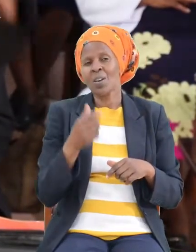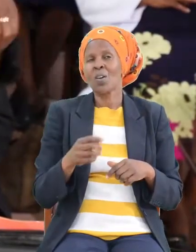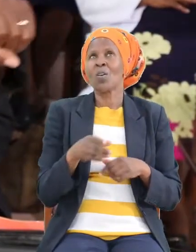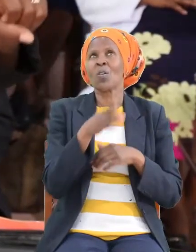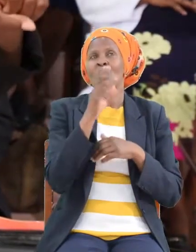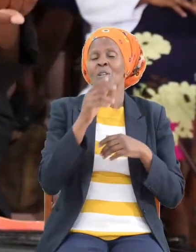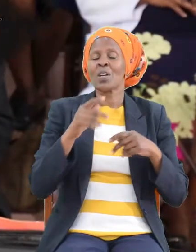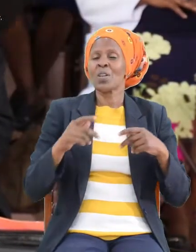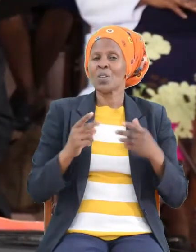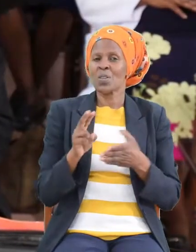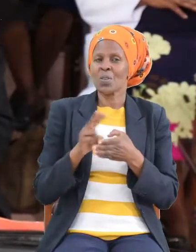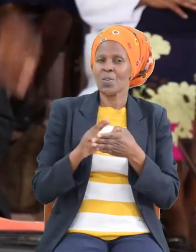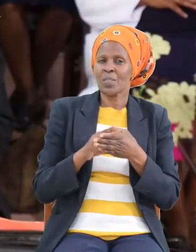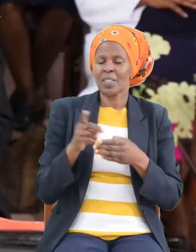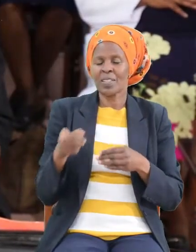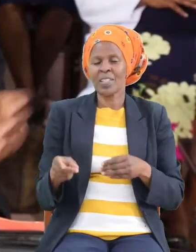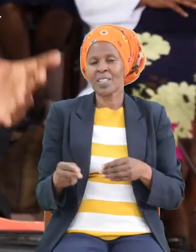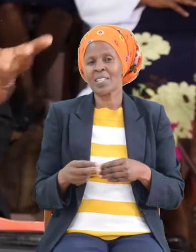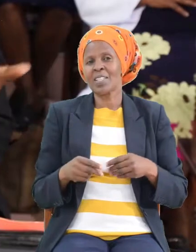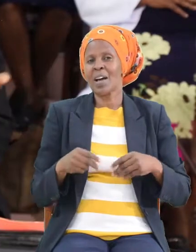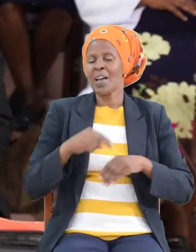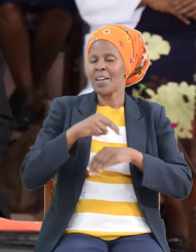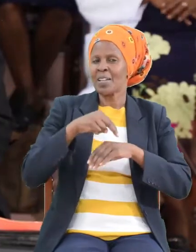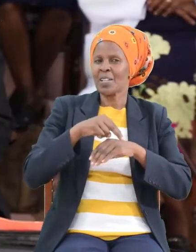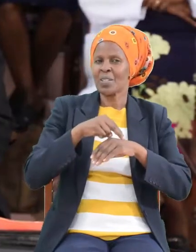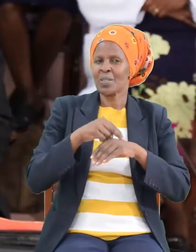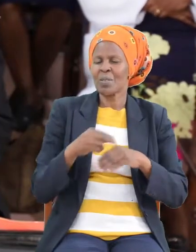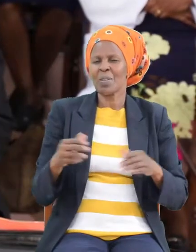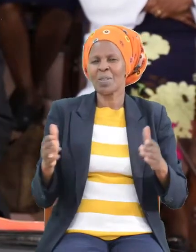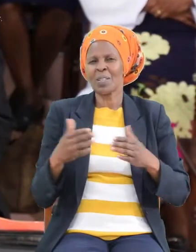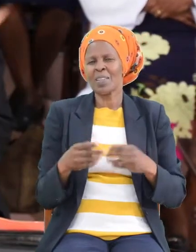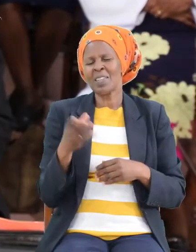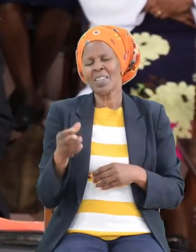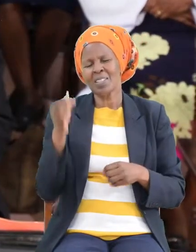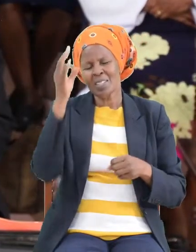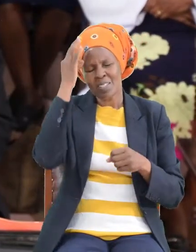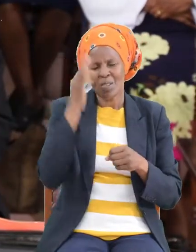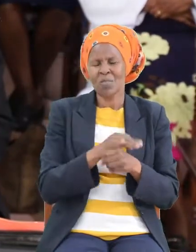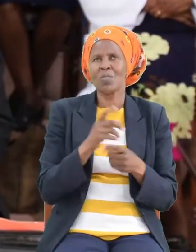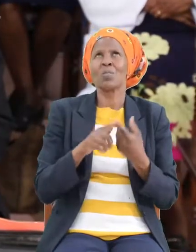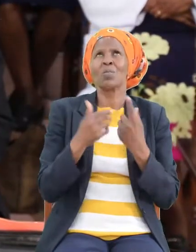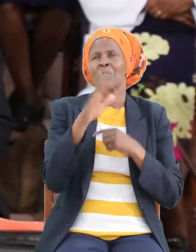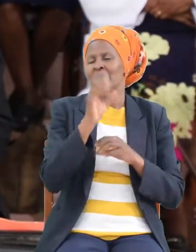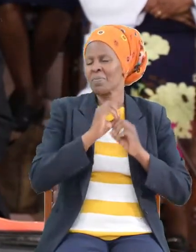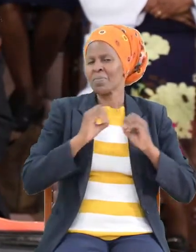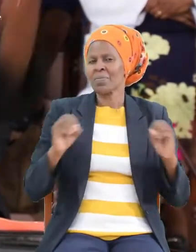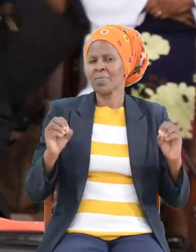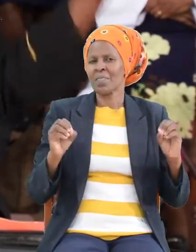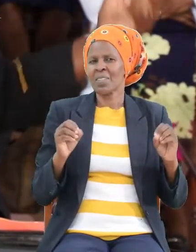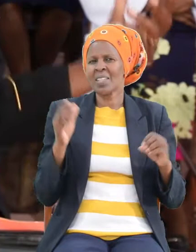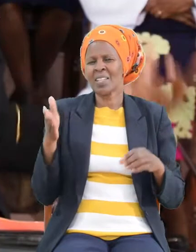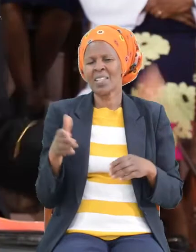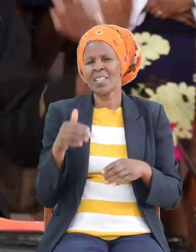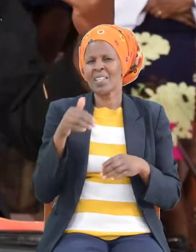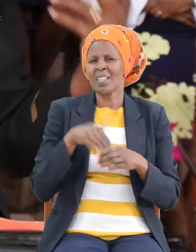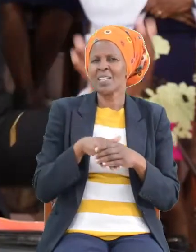wa Babylon kuwaleta katika ile inchi kwa sababu walikuwa sio waaminifu kwa Mungu, walikuwa wamejiingiza